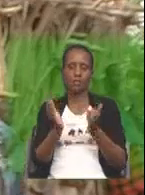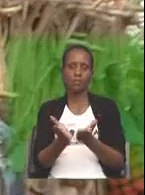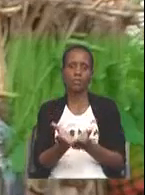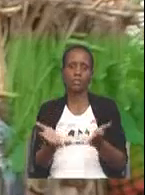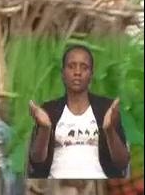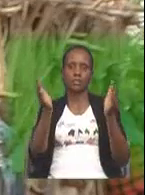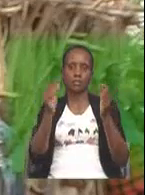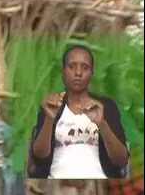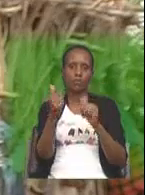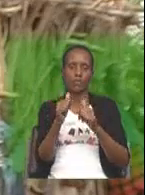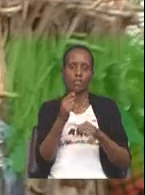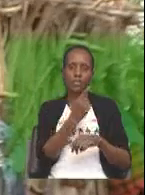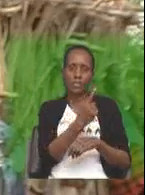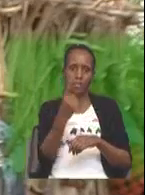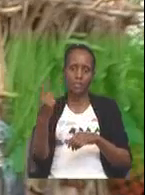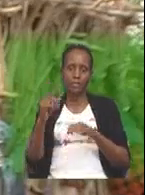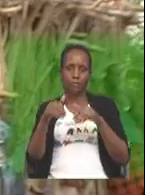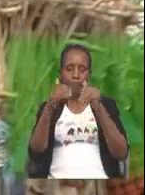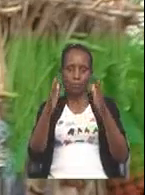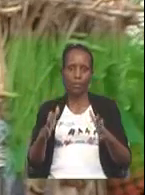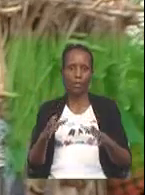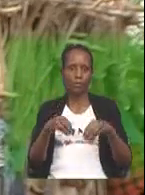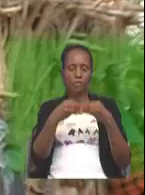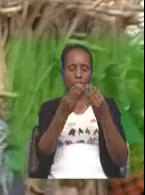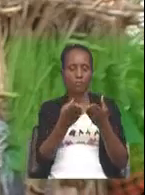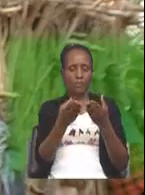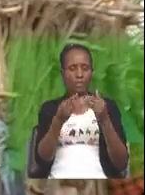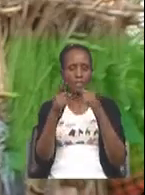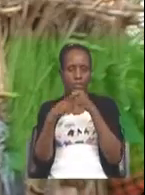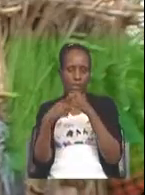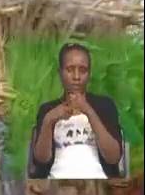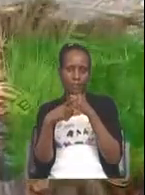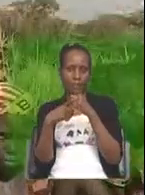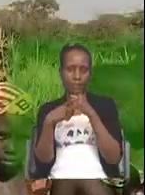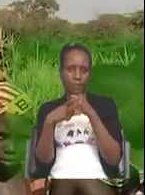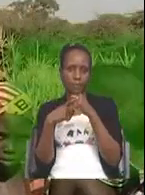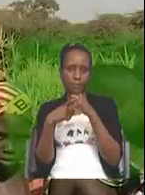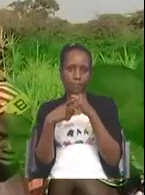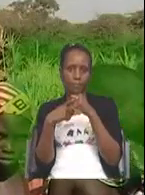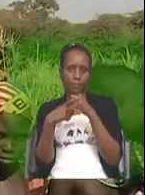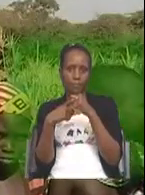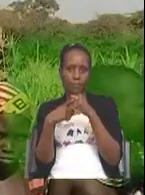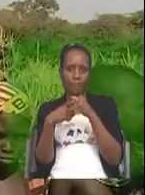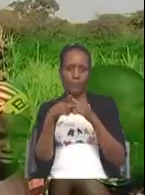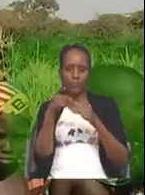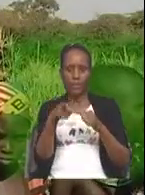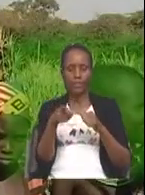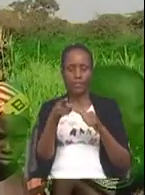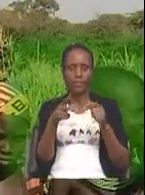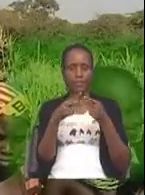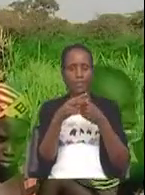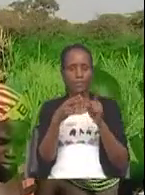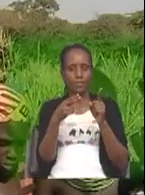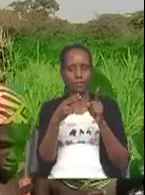beshen ambaye kila mkulima alikuwa anachukua beshen kama 6. This scheme was